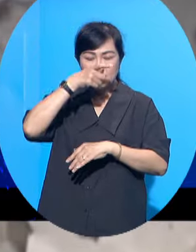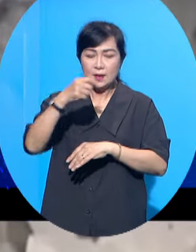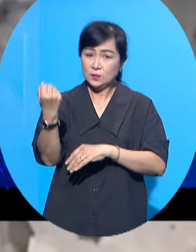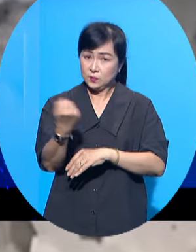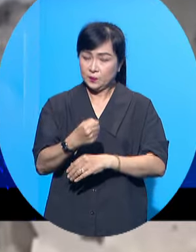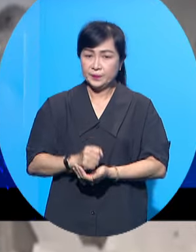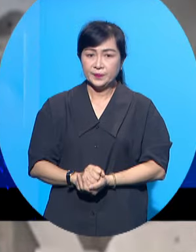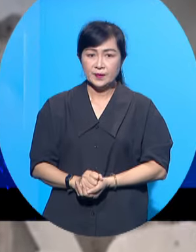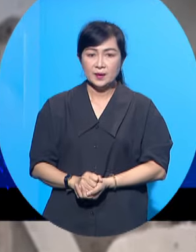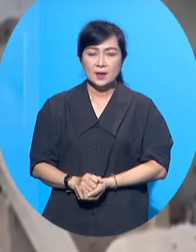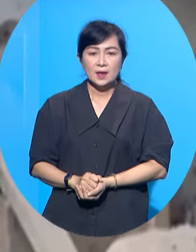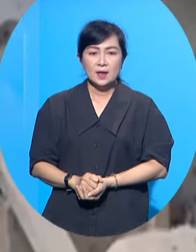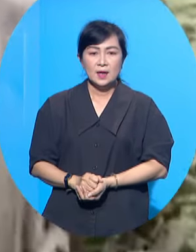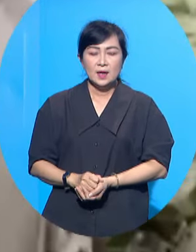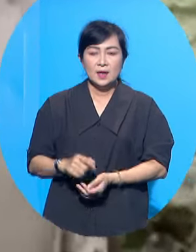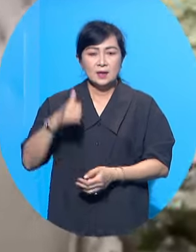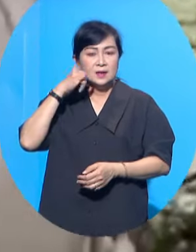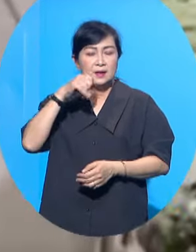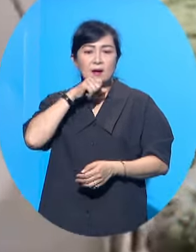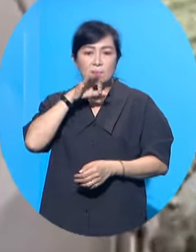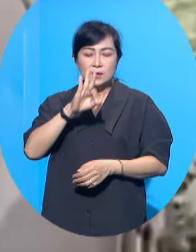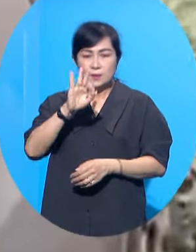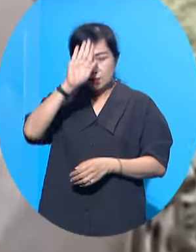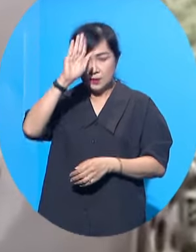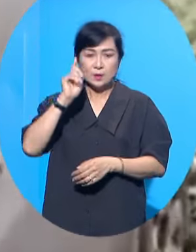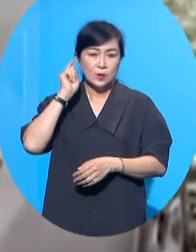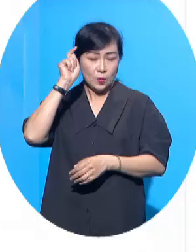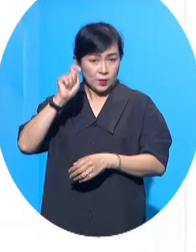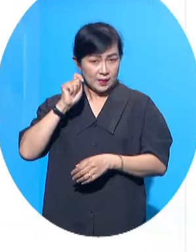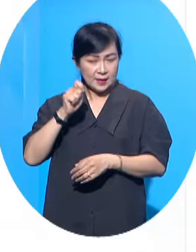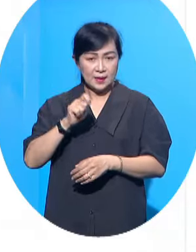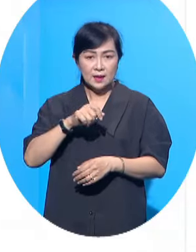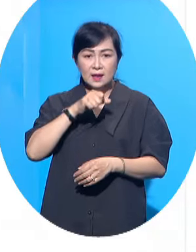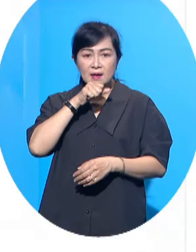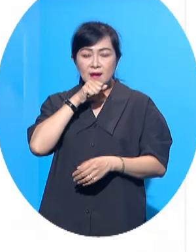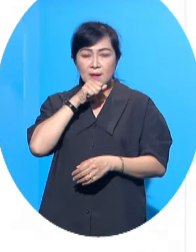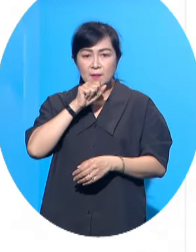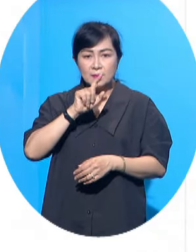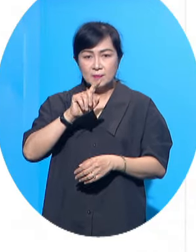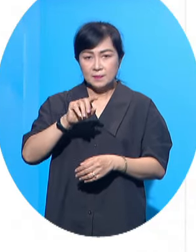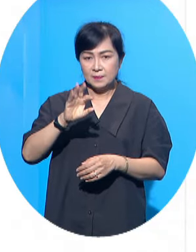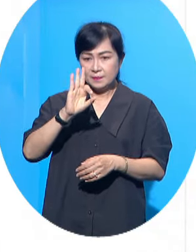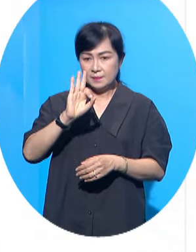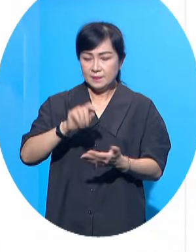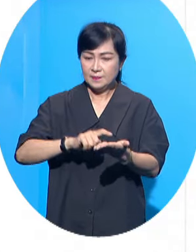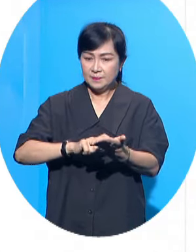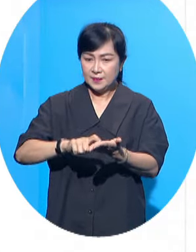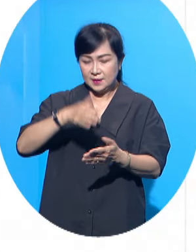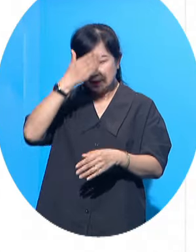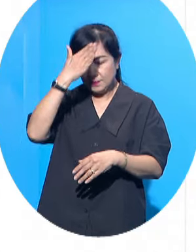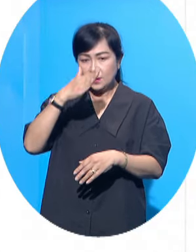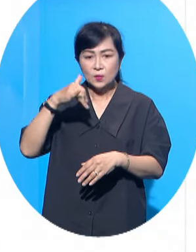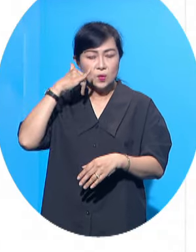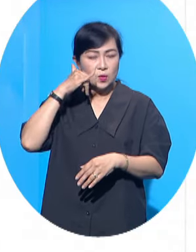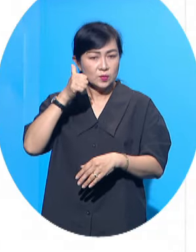trúng liên quan đến cuộc điện Đàm của ông trump và tổng thống Ukraina cựu tổng thống Mỹ cho biết cuộc gọi rất tốt đẹp và